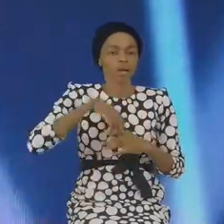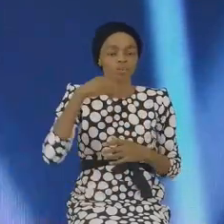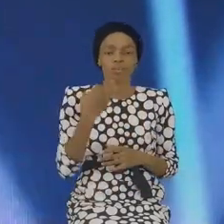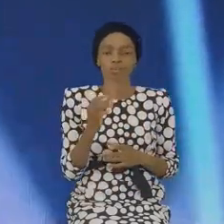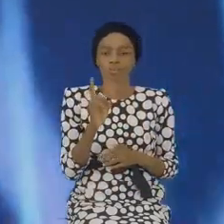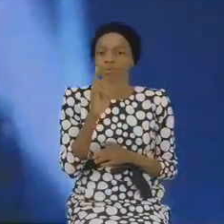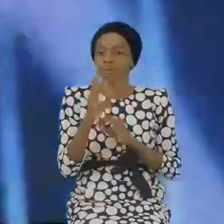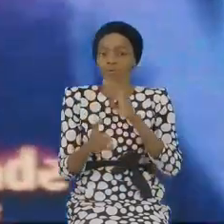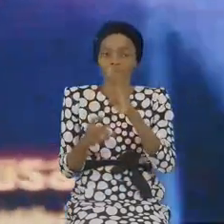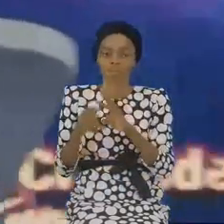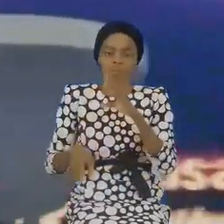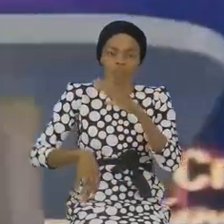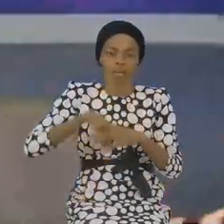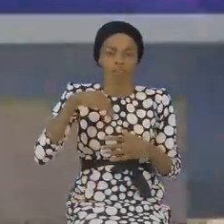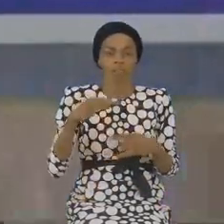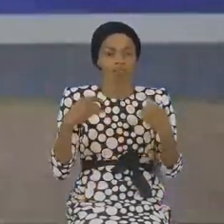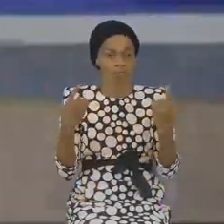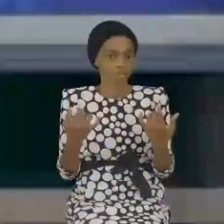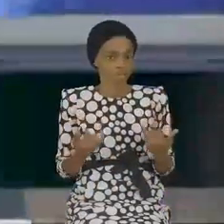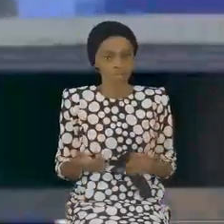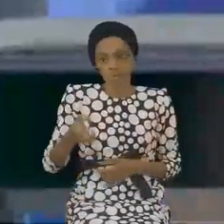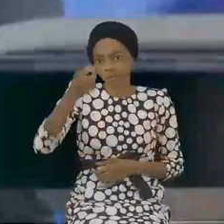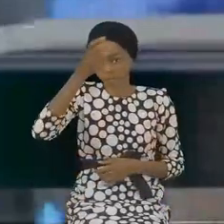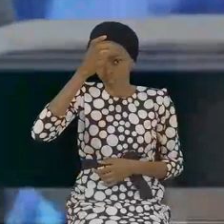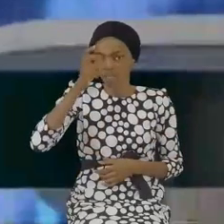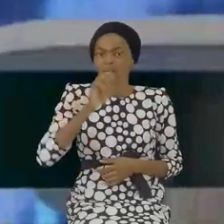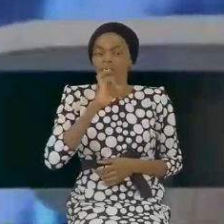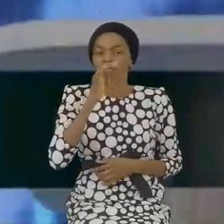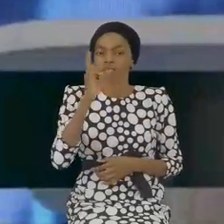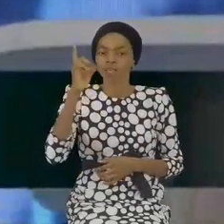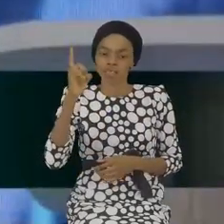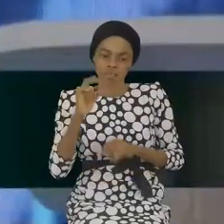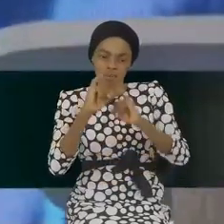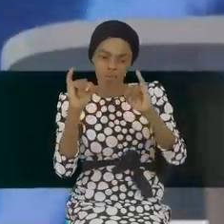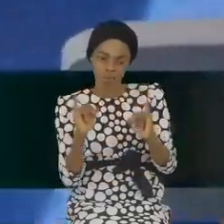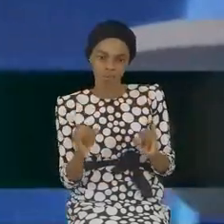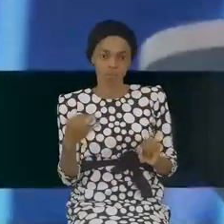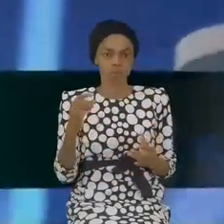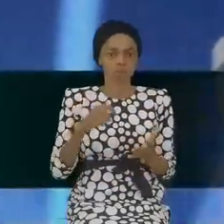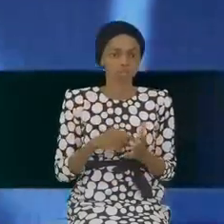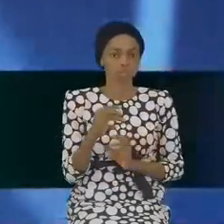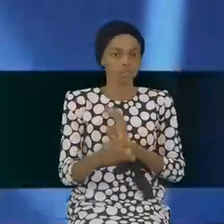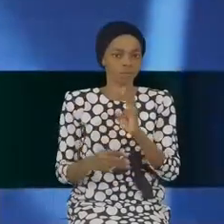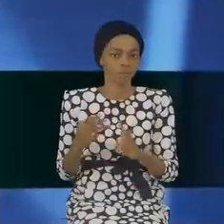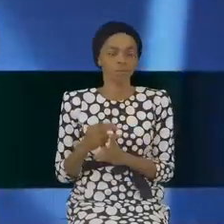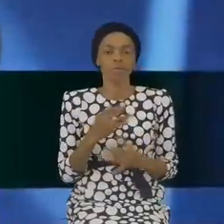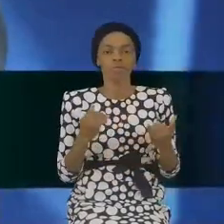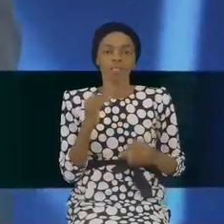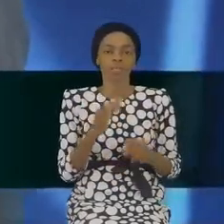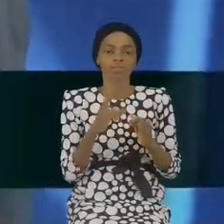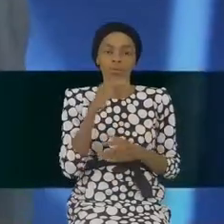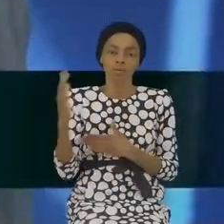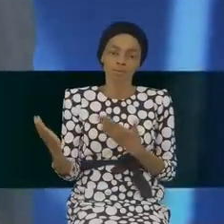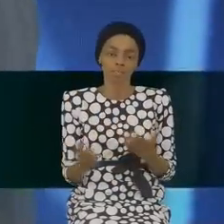du péché. Maintenant, si Satan est le Dieu de ce monde Et si nous voulons sortir les gens hors d'Égypte,